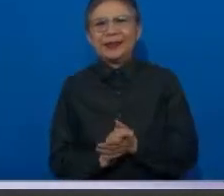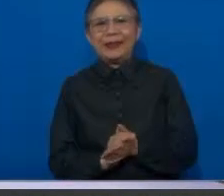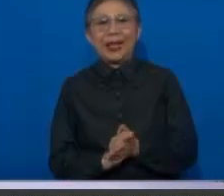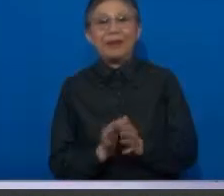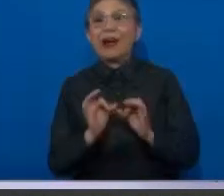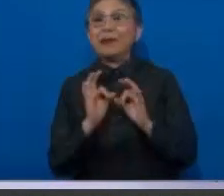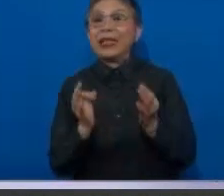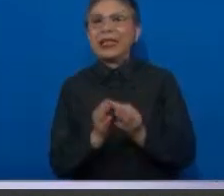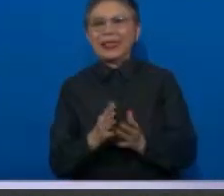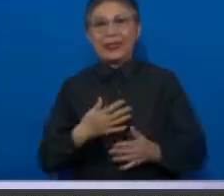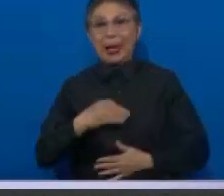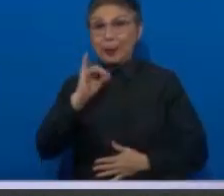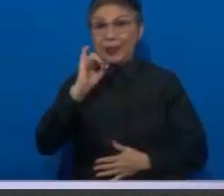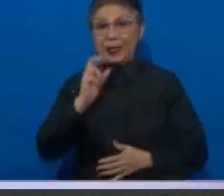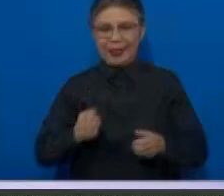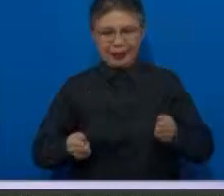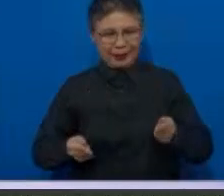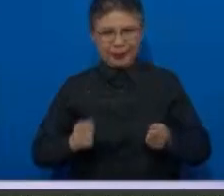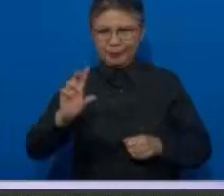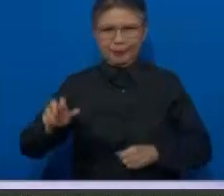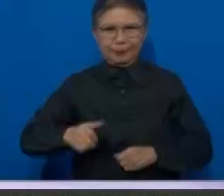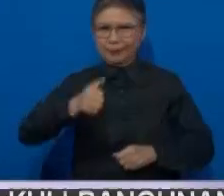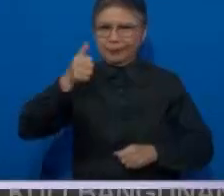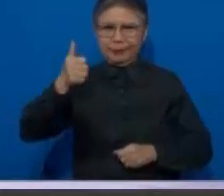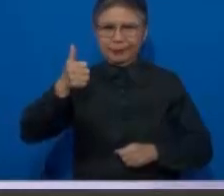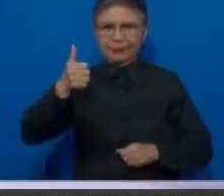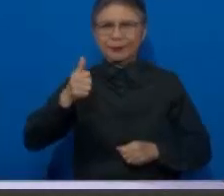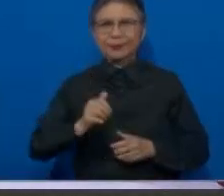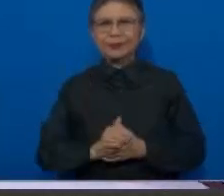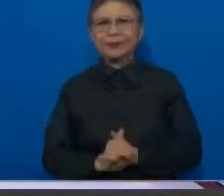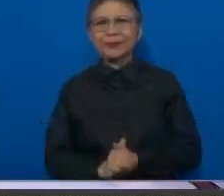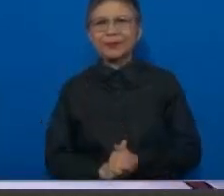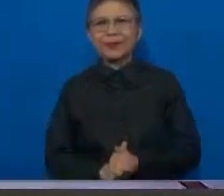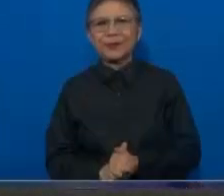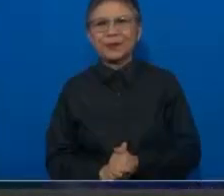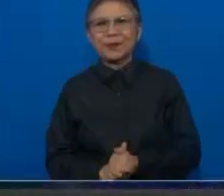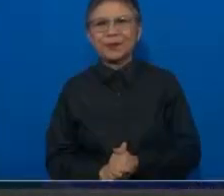sana. Saya Iqbal Kurniadi, inilah redaksi Mendalam Terpercaya.